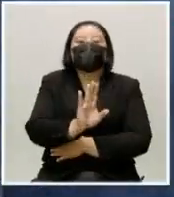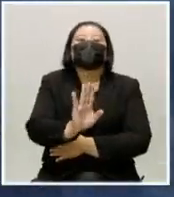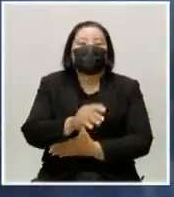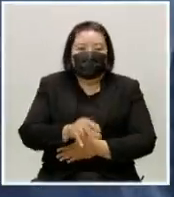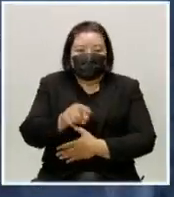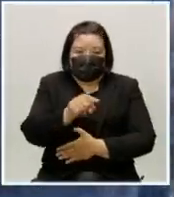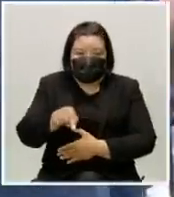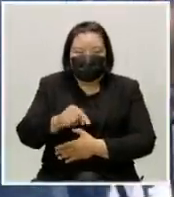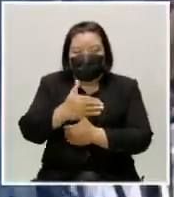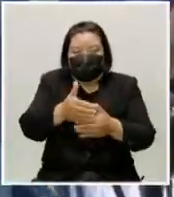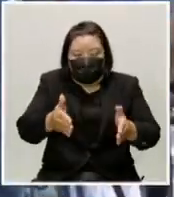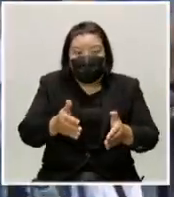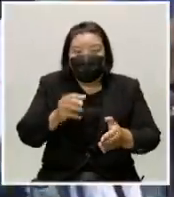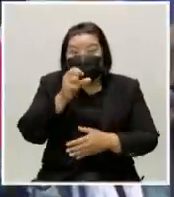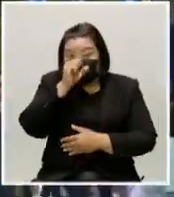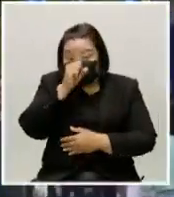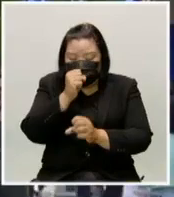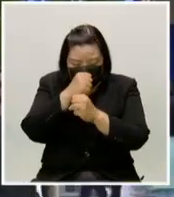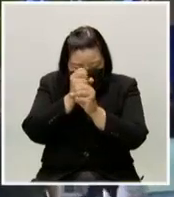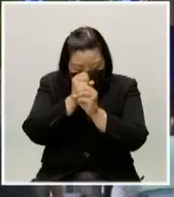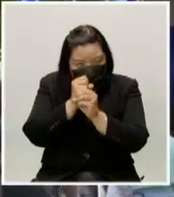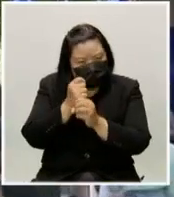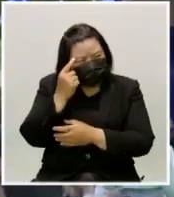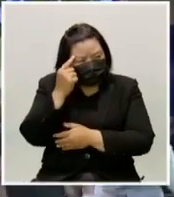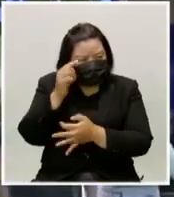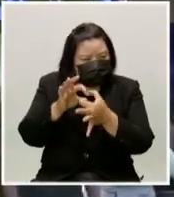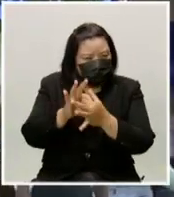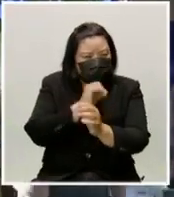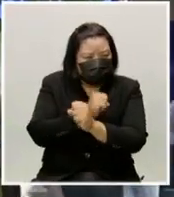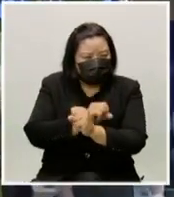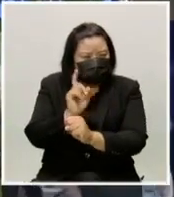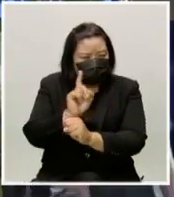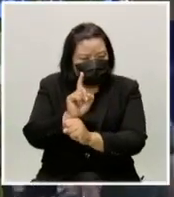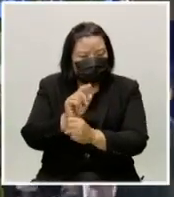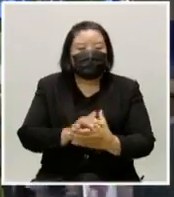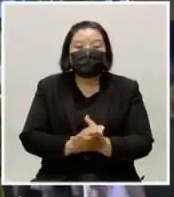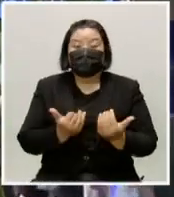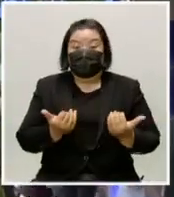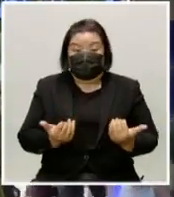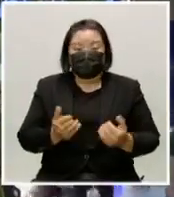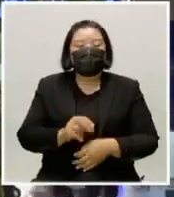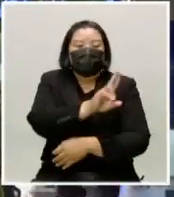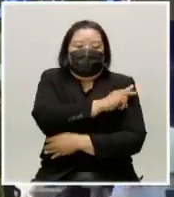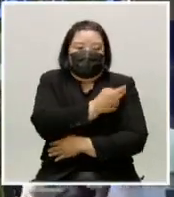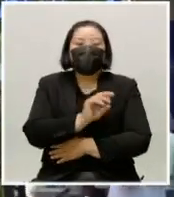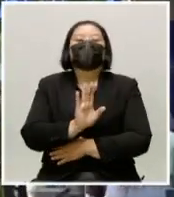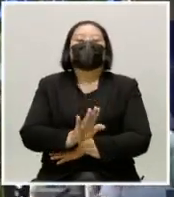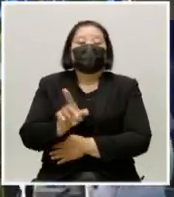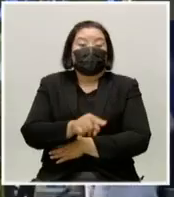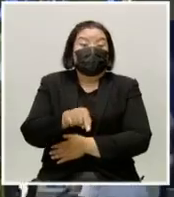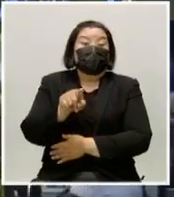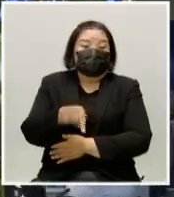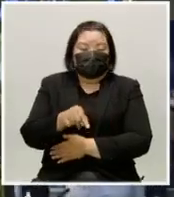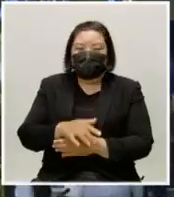ฏิบัติการเพื่อทำความเข้าใจกับสายพันธุ์นี้ให้ดียิ่งขึ้นนอกจากนี้สำนักงานสาธารณสุขจะออกติดตามหาผู้